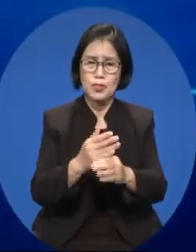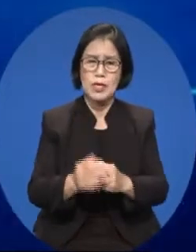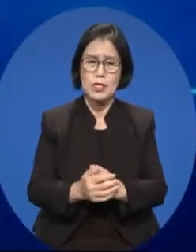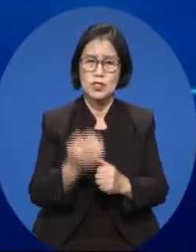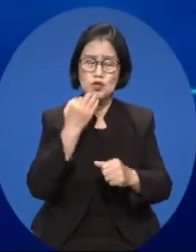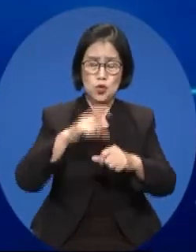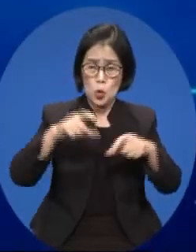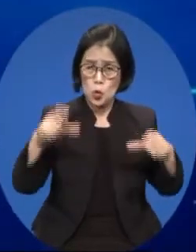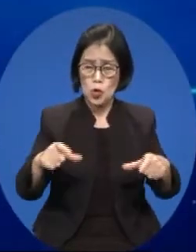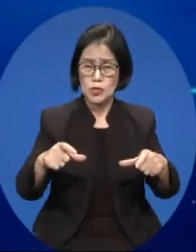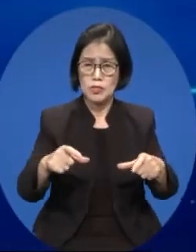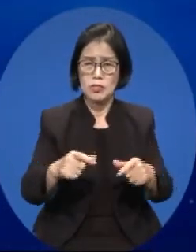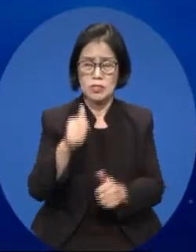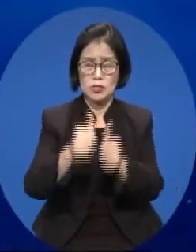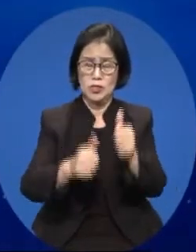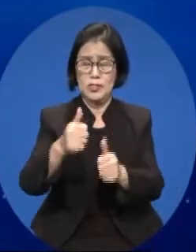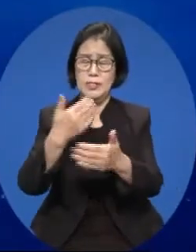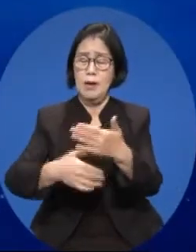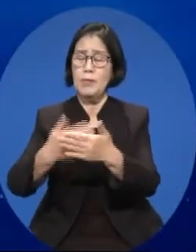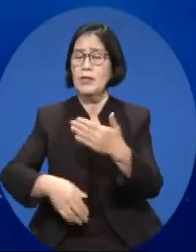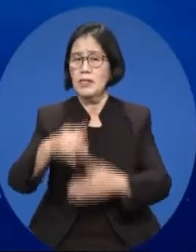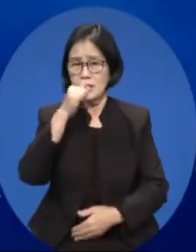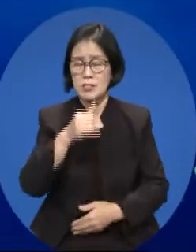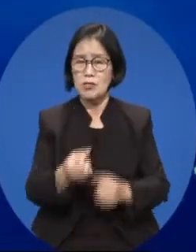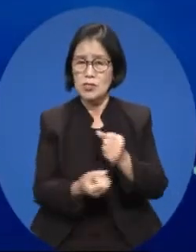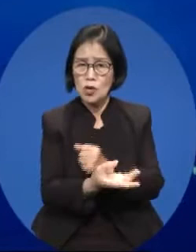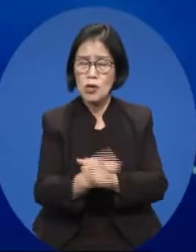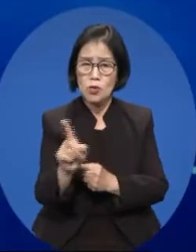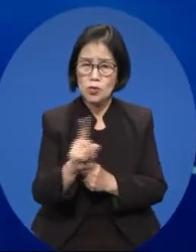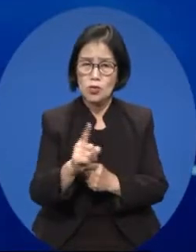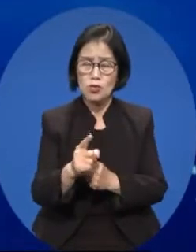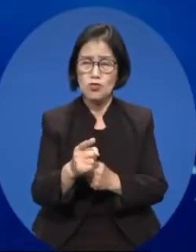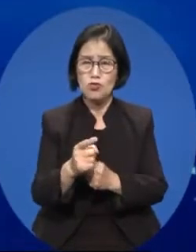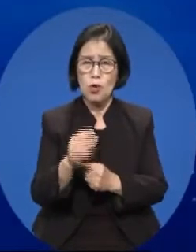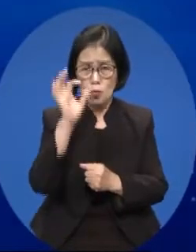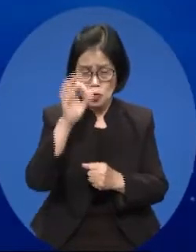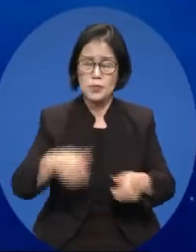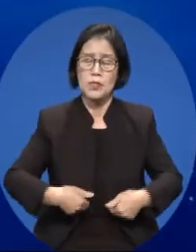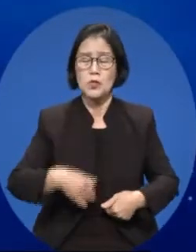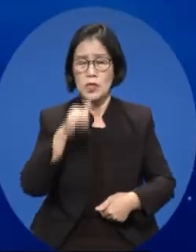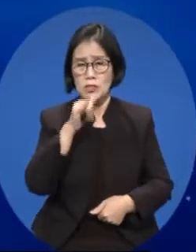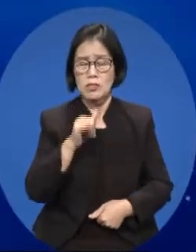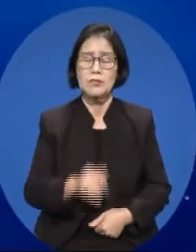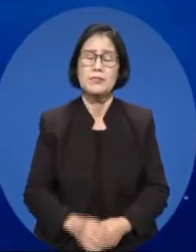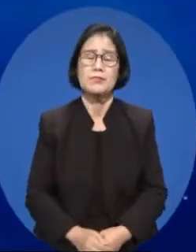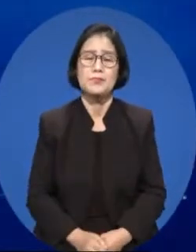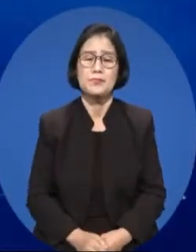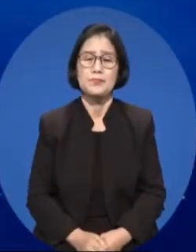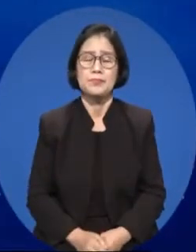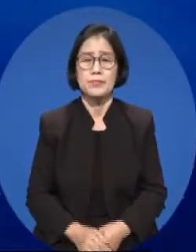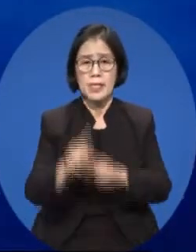수도권 등등 경선이 계속해서 남아 있고 어떤 영향을 미칠지 두고 볼 필요가 있다 라고 그렇게 얘기하는 분들도 많습니다 사실